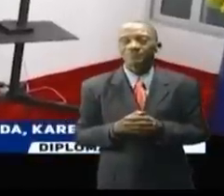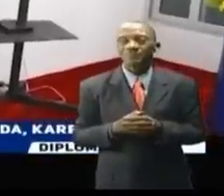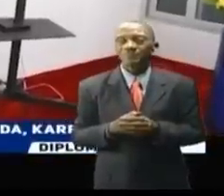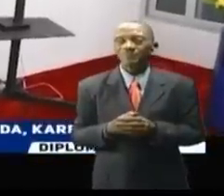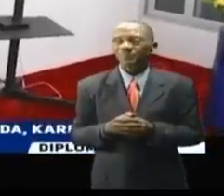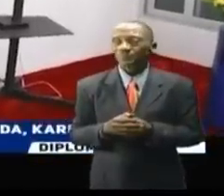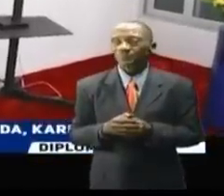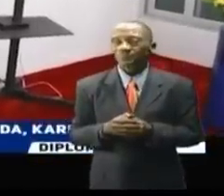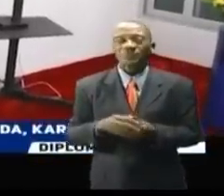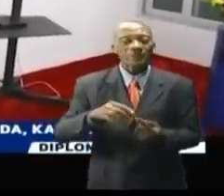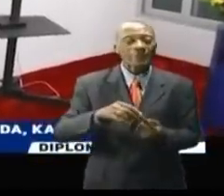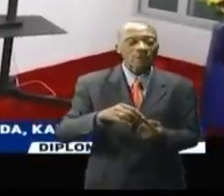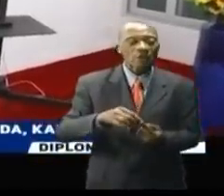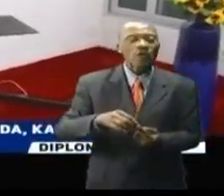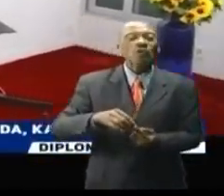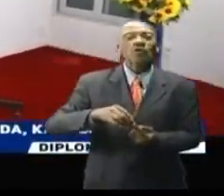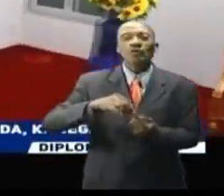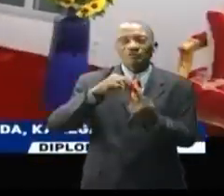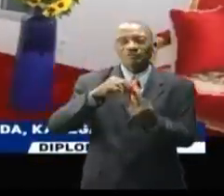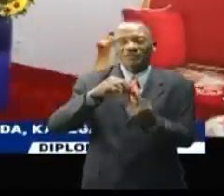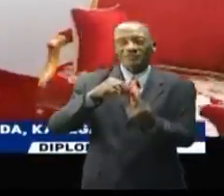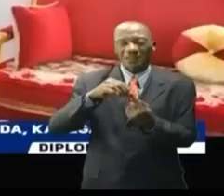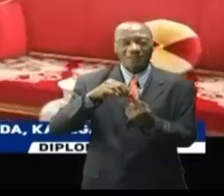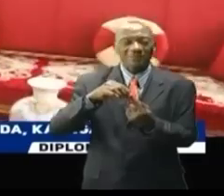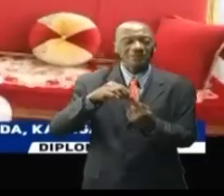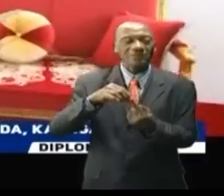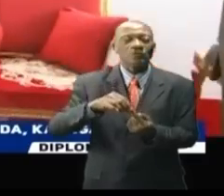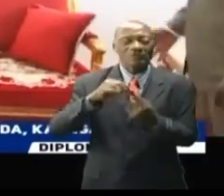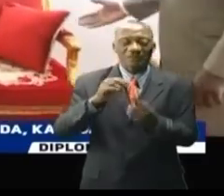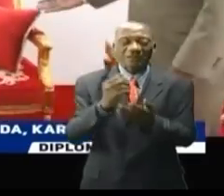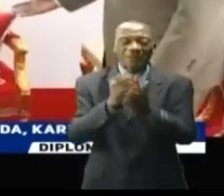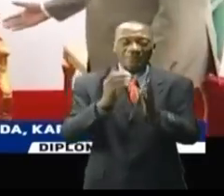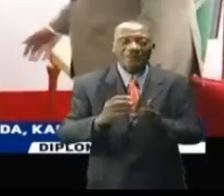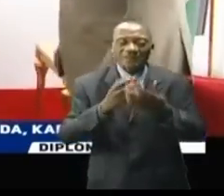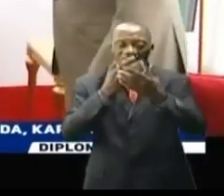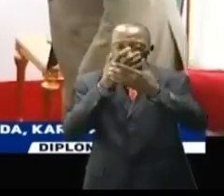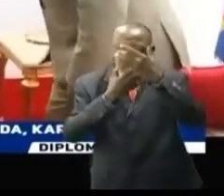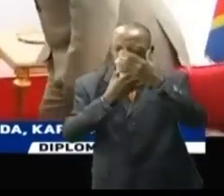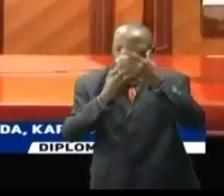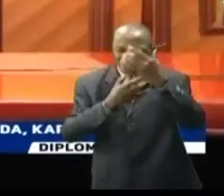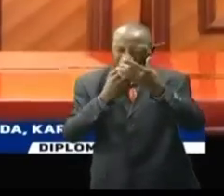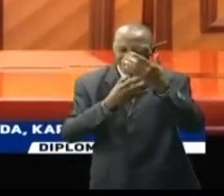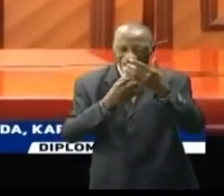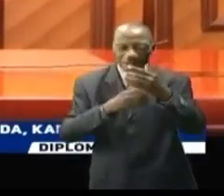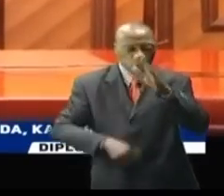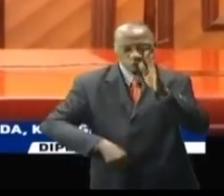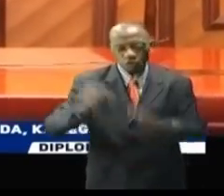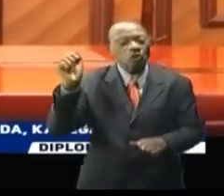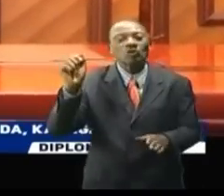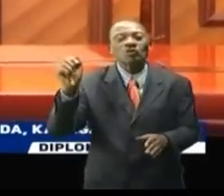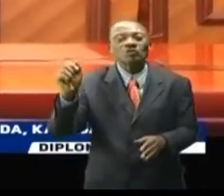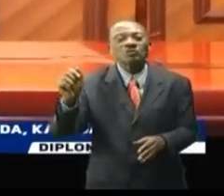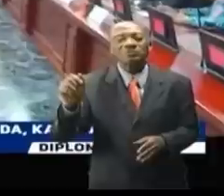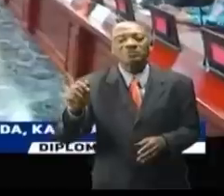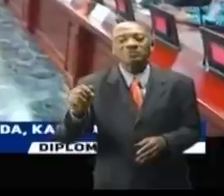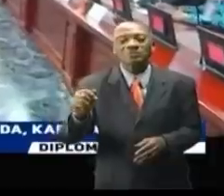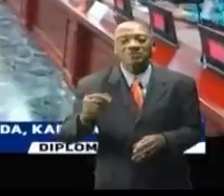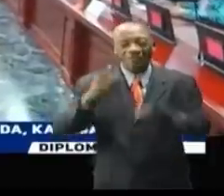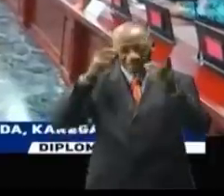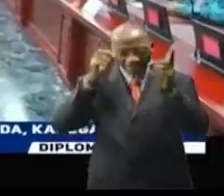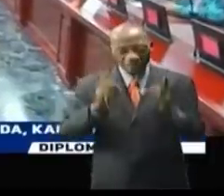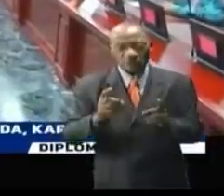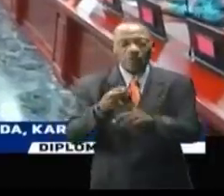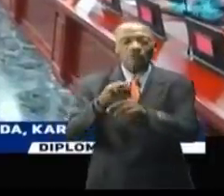C'est officiel, Vincent Karega quitte Kinshasa après une décision prise lors du Conseil supérieur de la